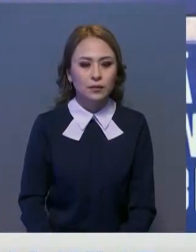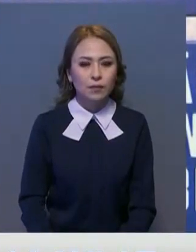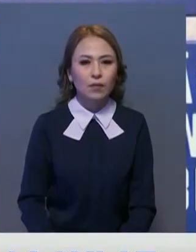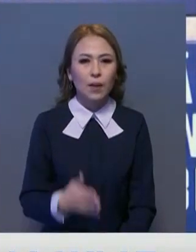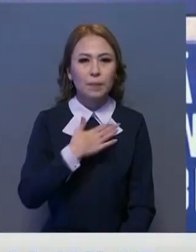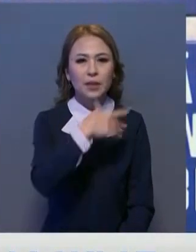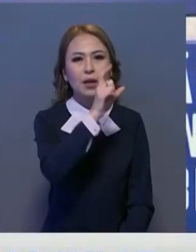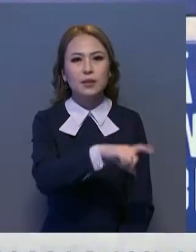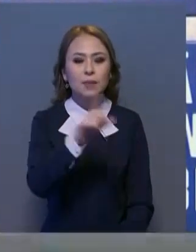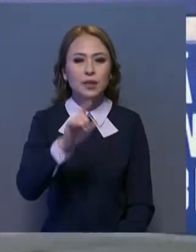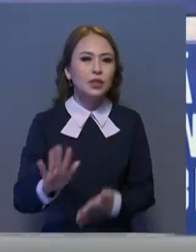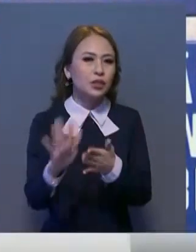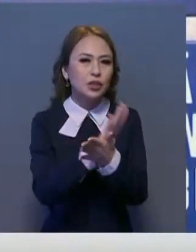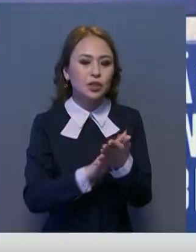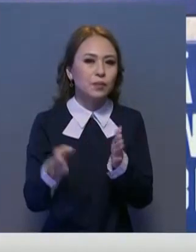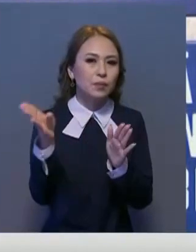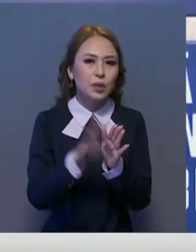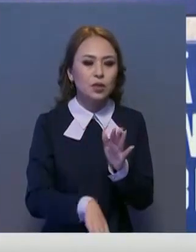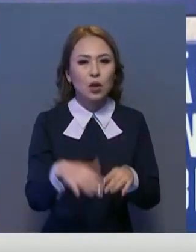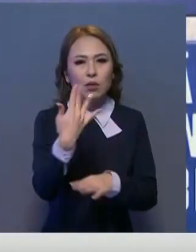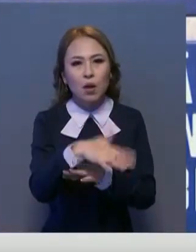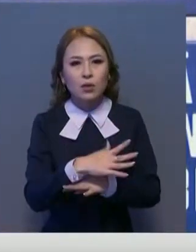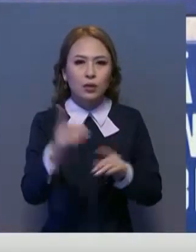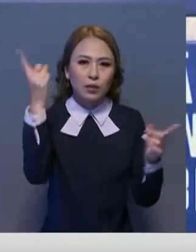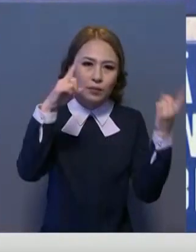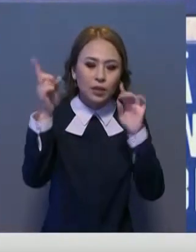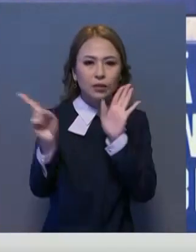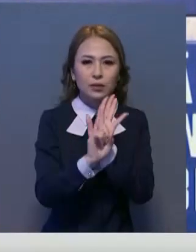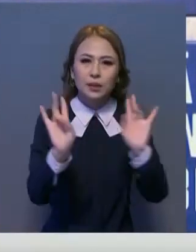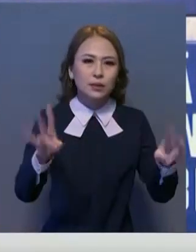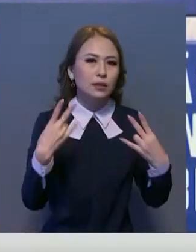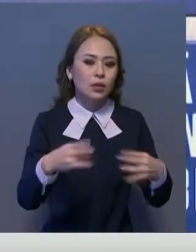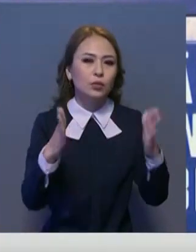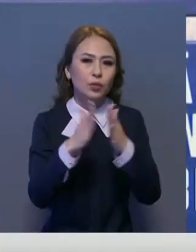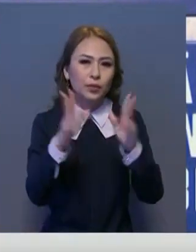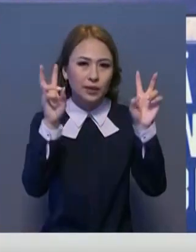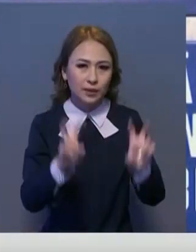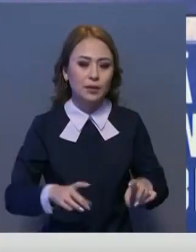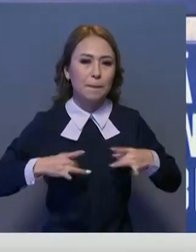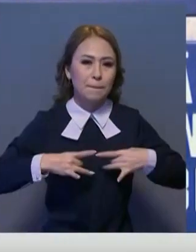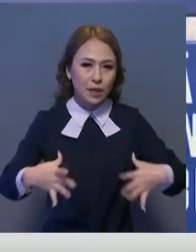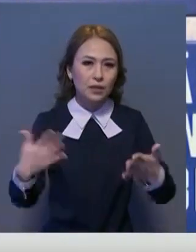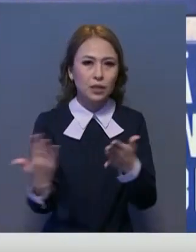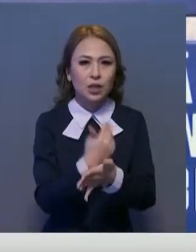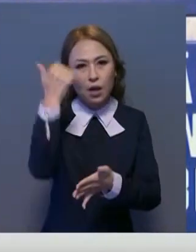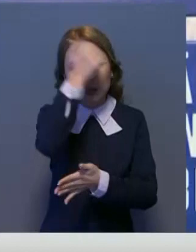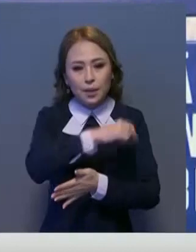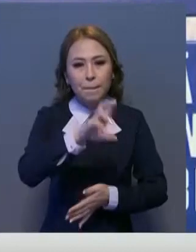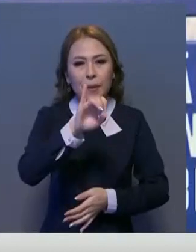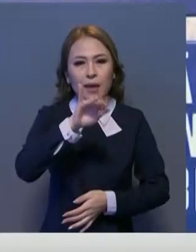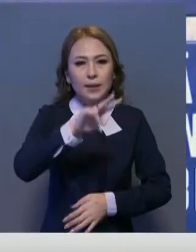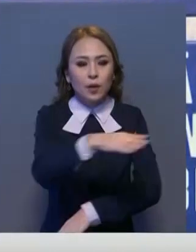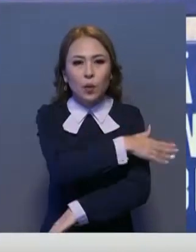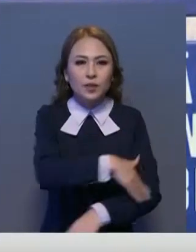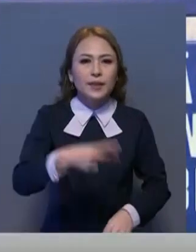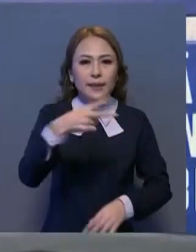Мен азаматтардан еш негізсіз көшеге шықпауды сұраймын. Мерекені үйде қарсы алыңыздар. Жаңа жылда Берлин көшелерін